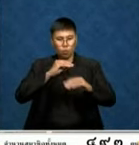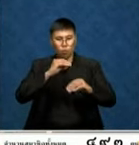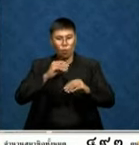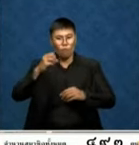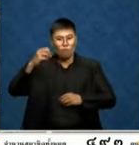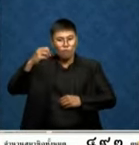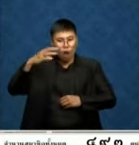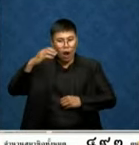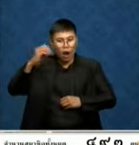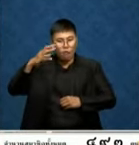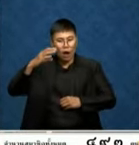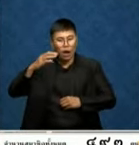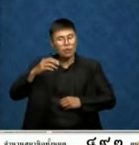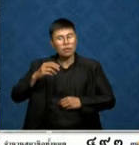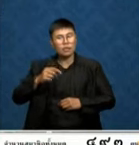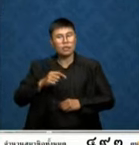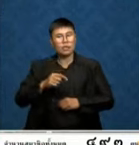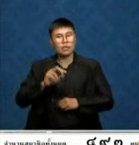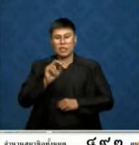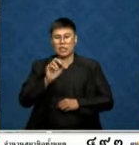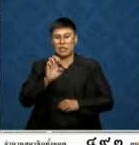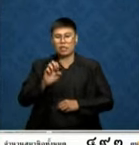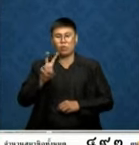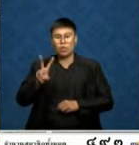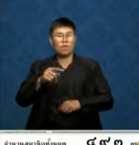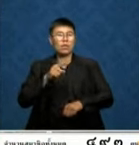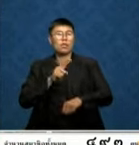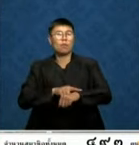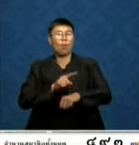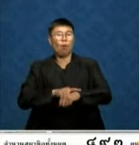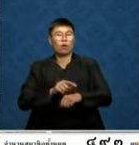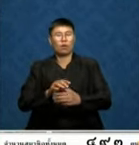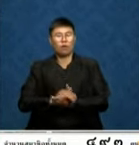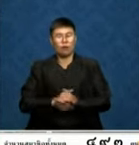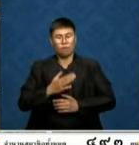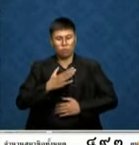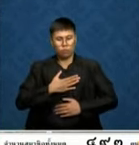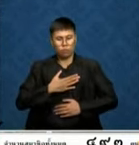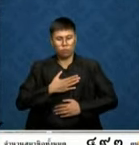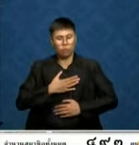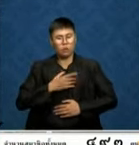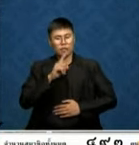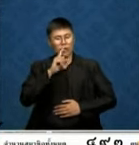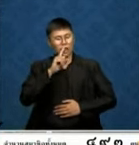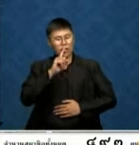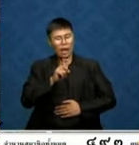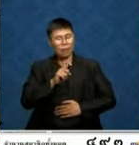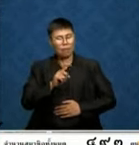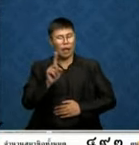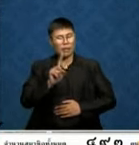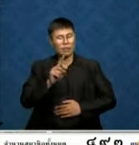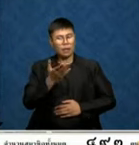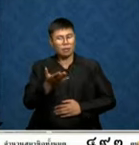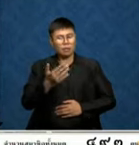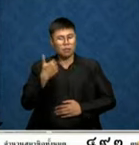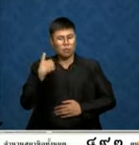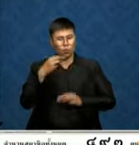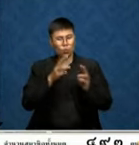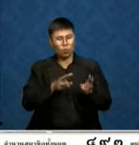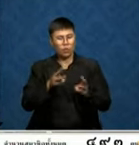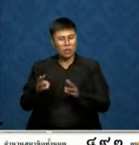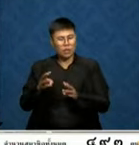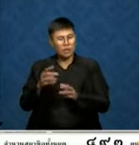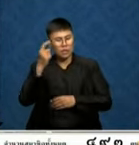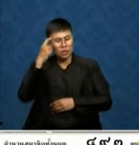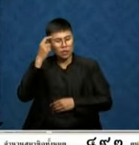ไปแล้วครับแต่มาตรการระยะต่อไปผมจะถามนะครับว่าท่านมีแนวทางในการดู